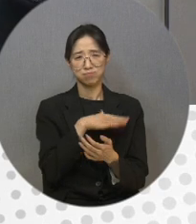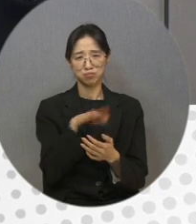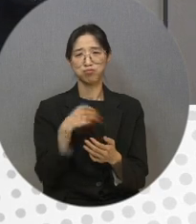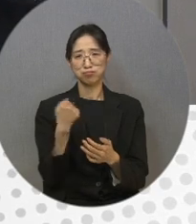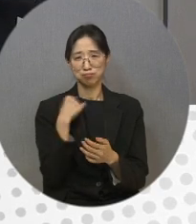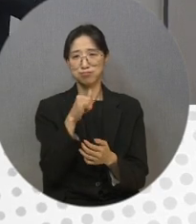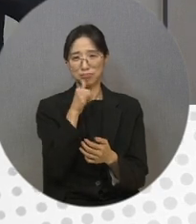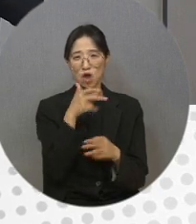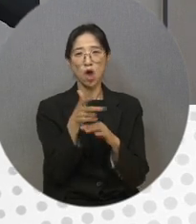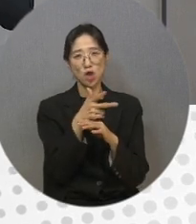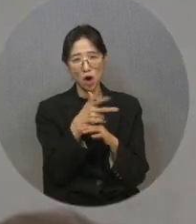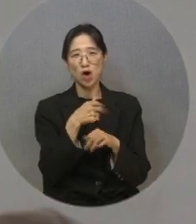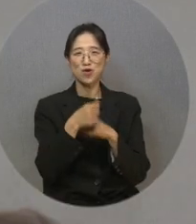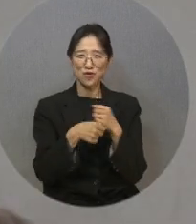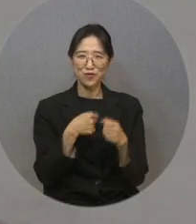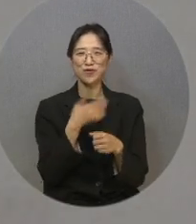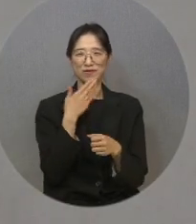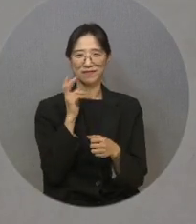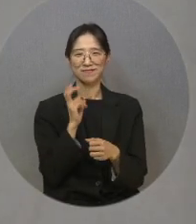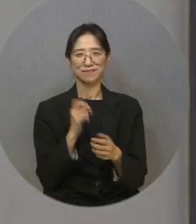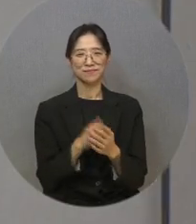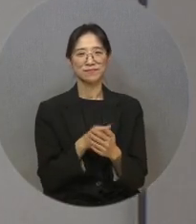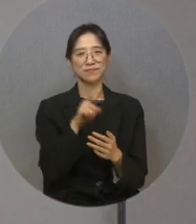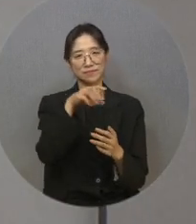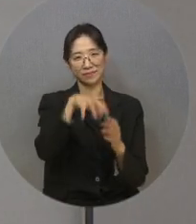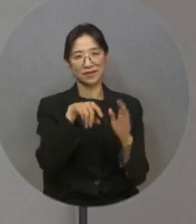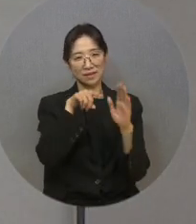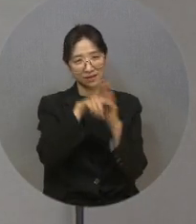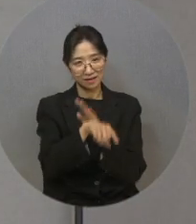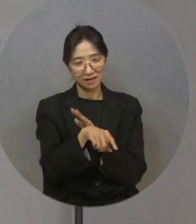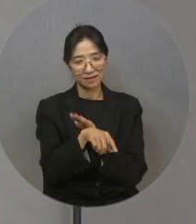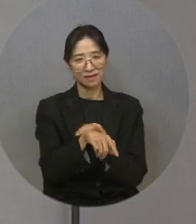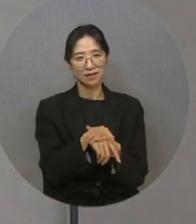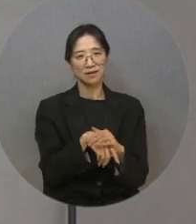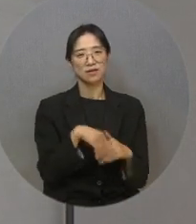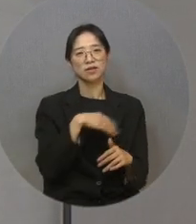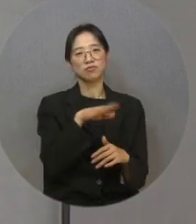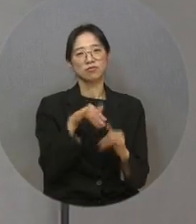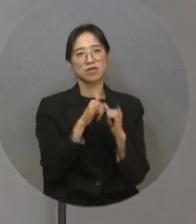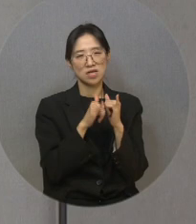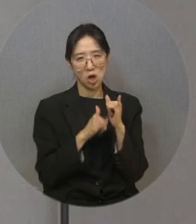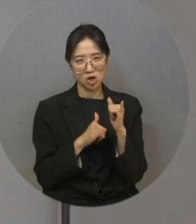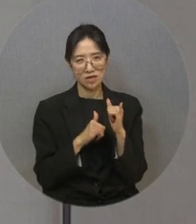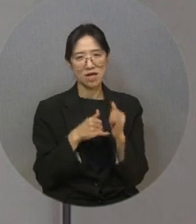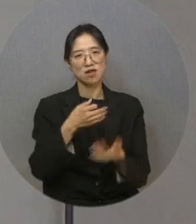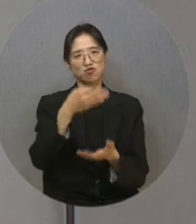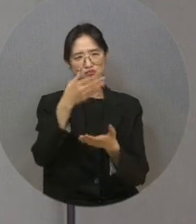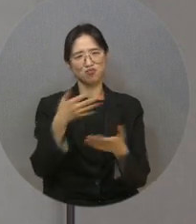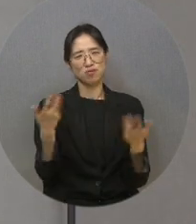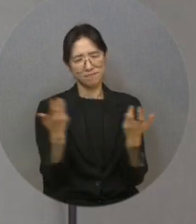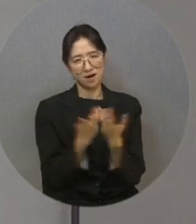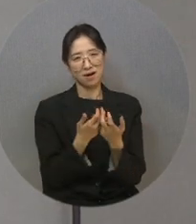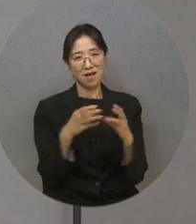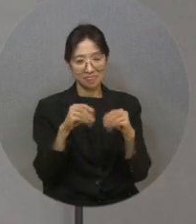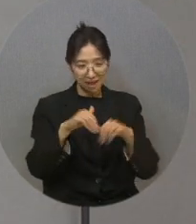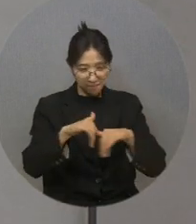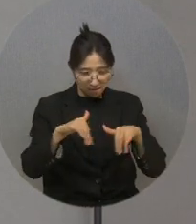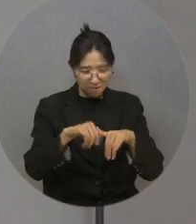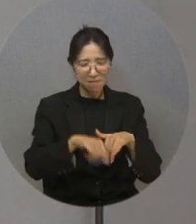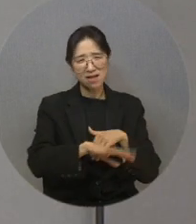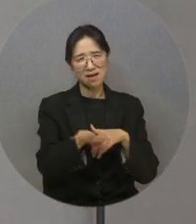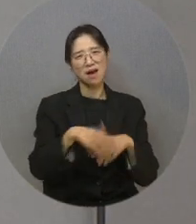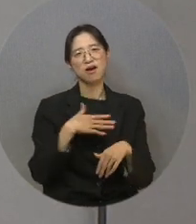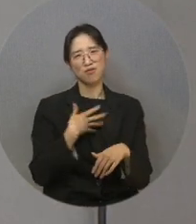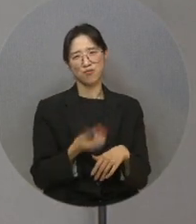있으면 그걸 다 하라고 하죠. 이곳에 가면 말 그대로 우리의 역사 유물이 가득 차 있습니다. 땅 파면 다 우리 거예요.